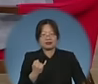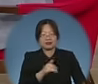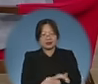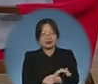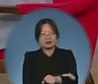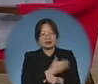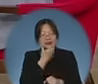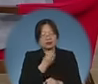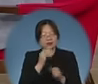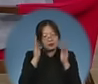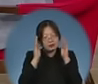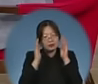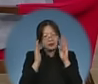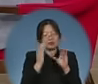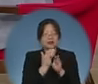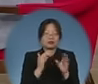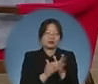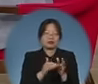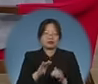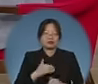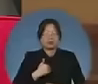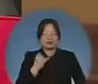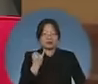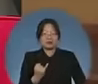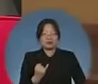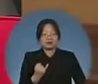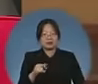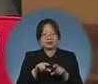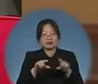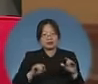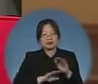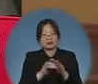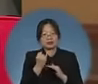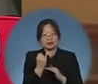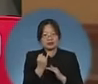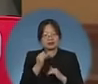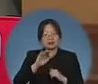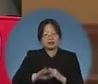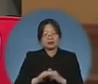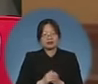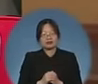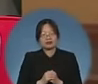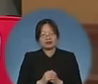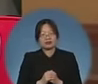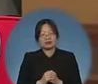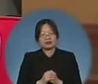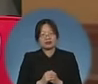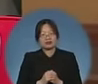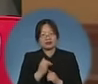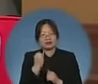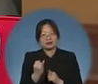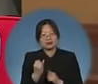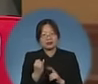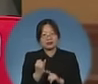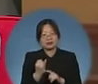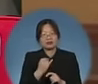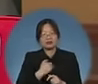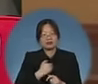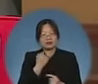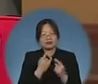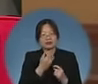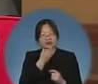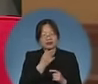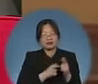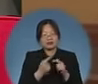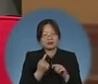직업이 이제 행복을 공부하는 것이었는데 제 여동생은 그냥 평범한 가정주부인데. 그 친구가 저보다 행복이 훨씬 높아요.